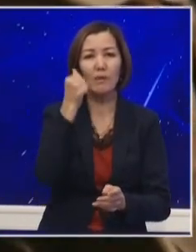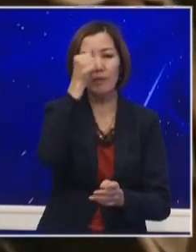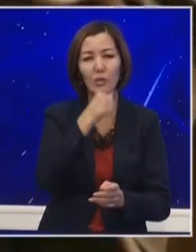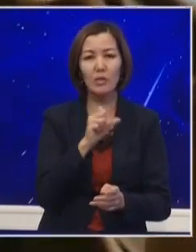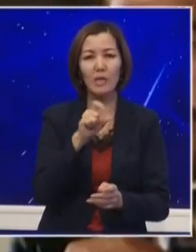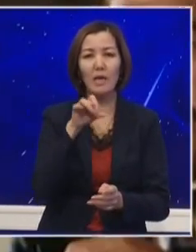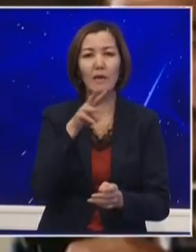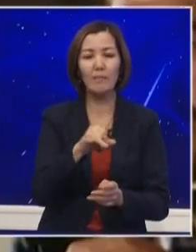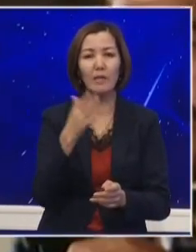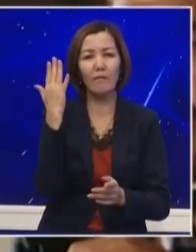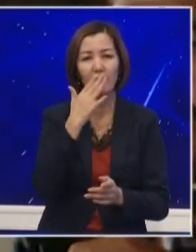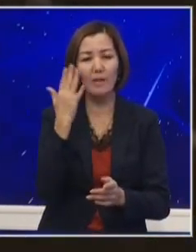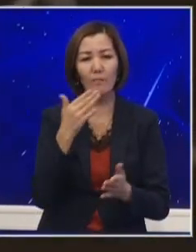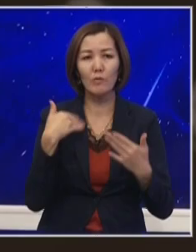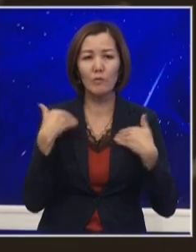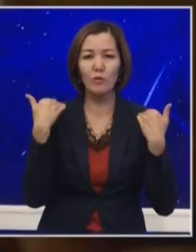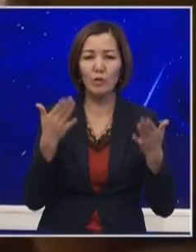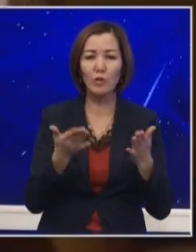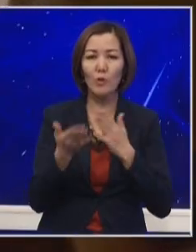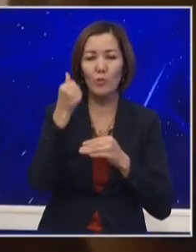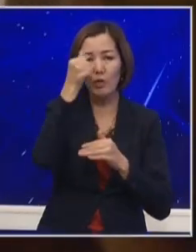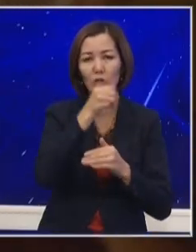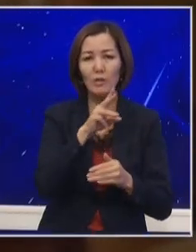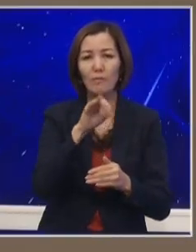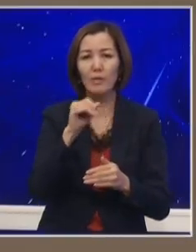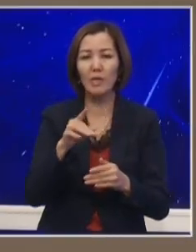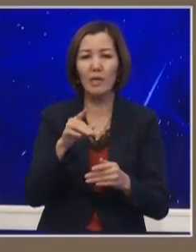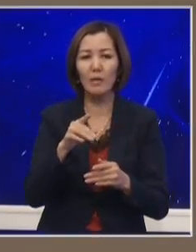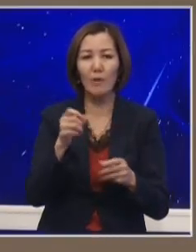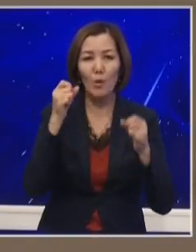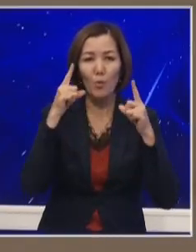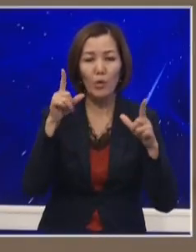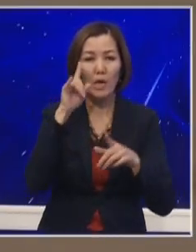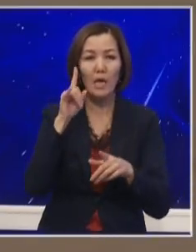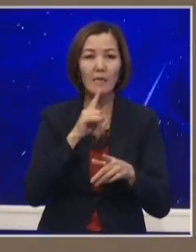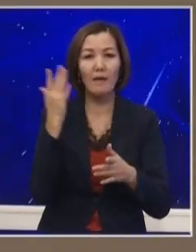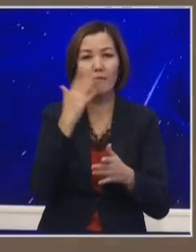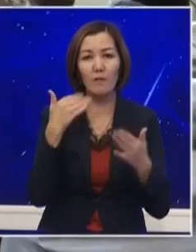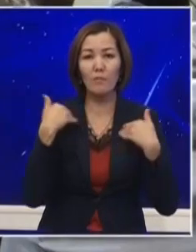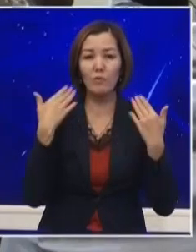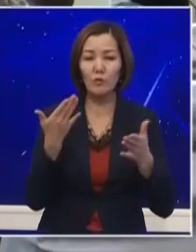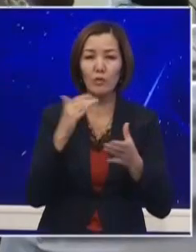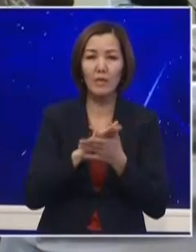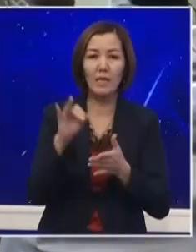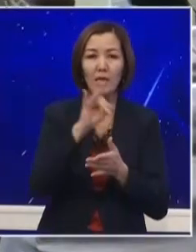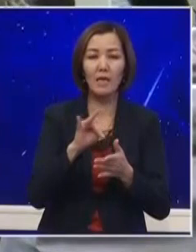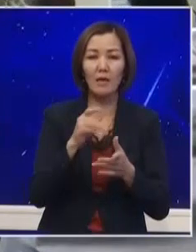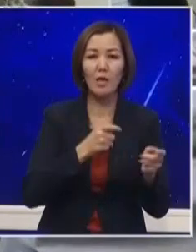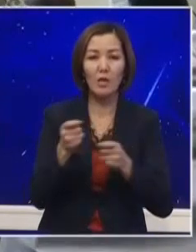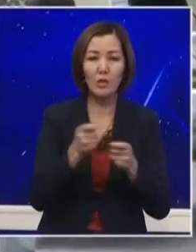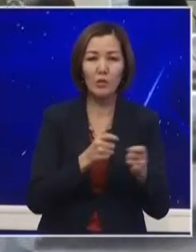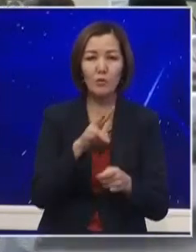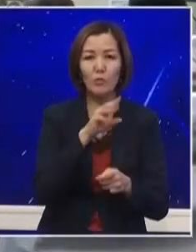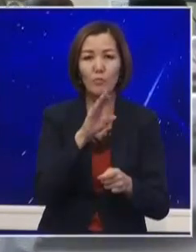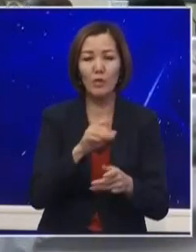Ахмет ұлтұстазы фильмі көрерменге жол тартса, өткен жылы Міржақып «Оян қазақ» телесериалы шықты. Тағылымы мол тарихи фильмдердің режиссері Мұрат Ишан мен